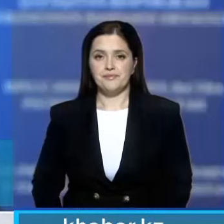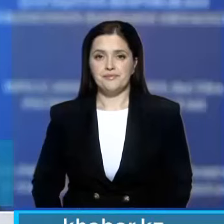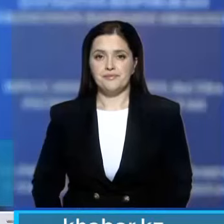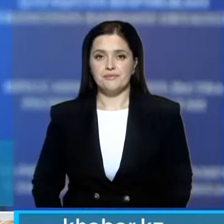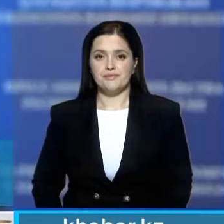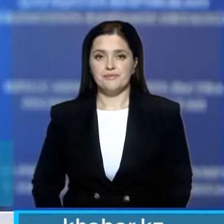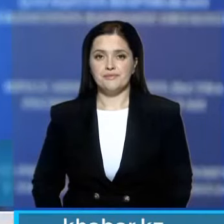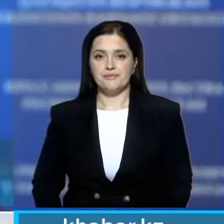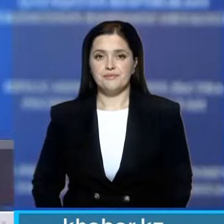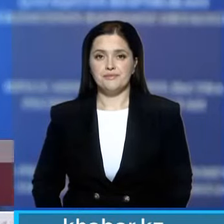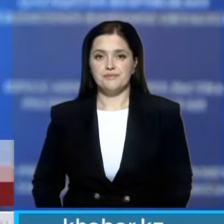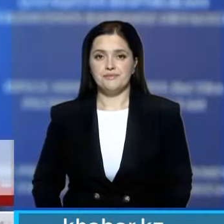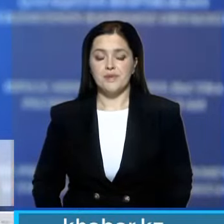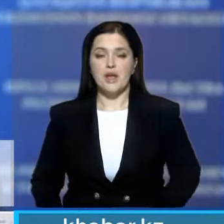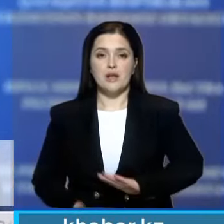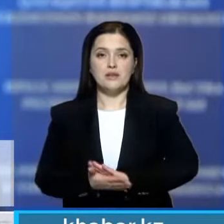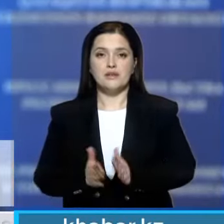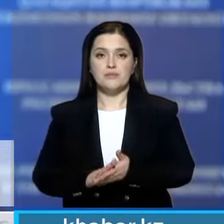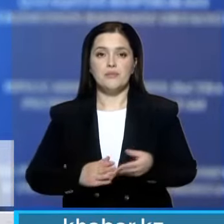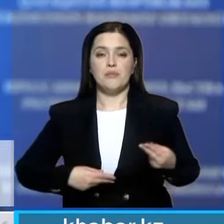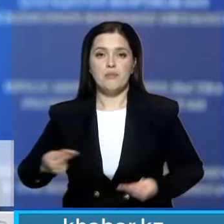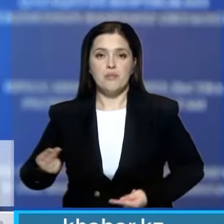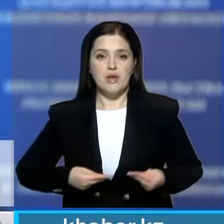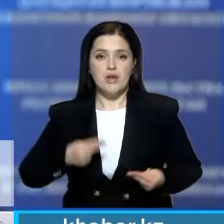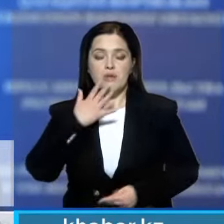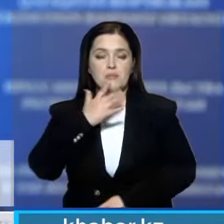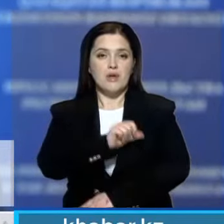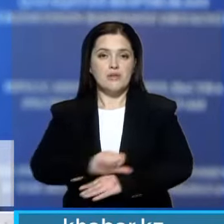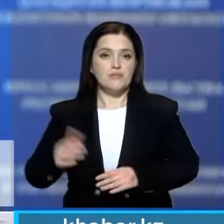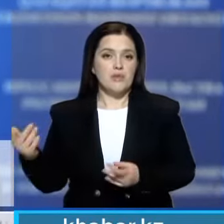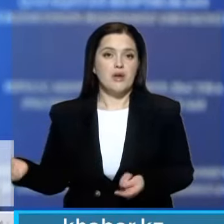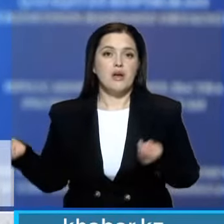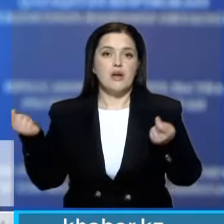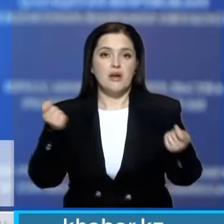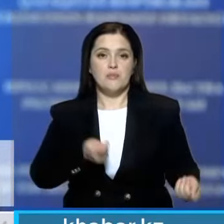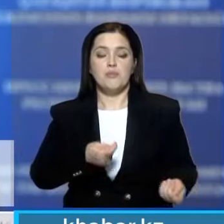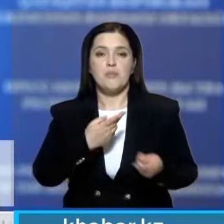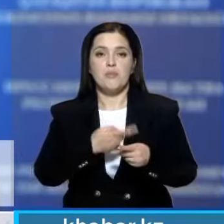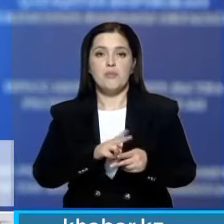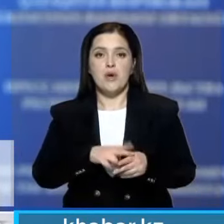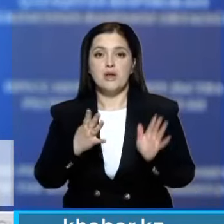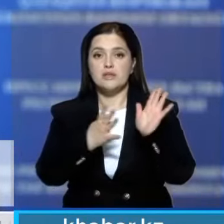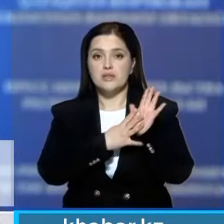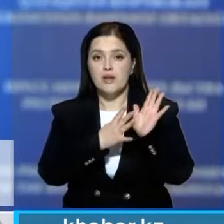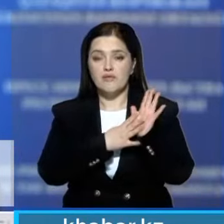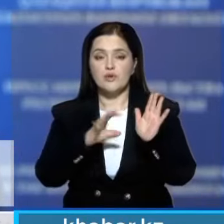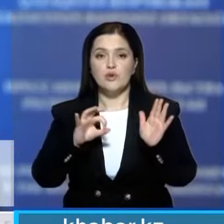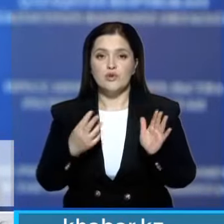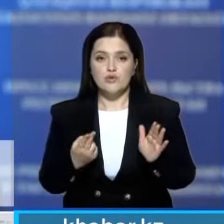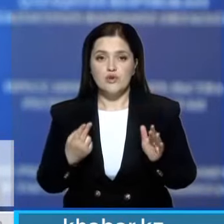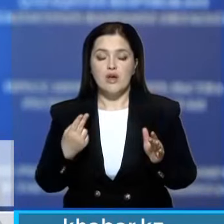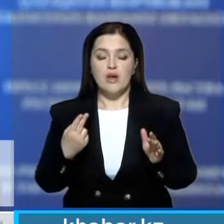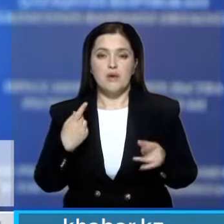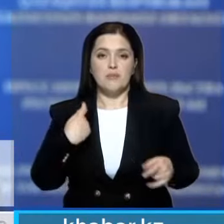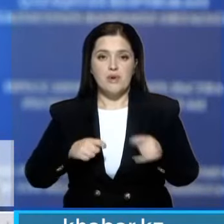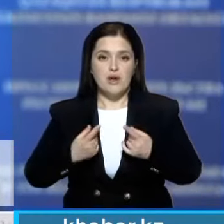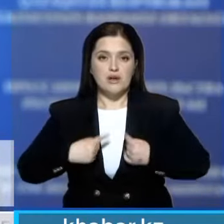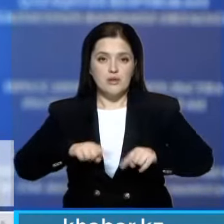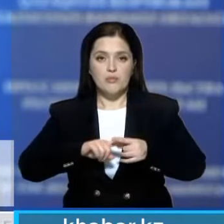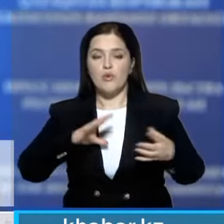госконтроля заключены договора на поставку импортных овощей с девятью социально предпринимательскими корпорациями на общий